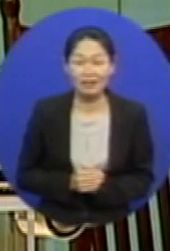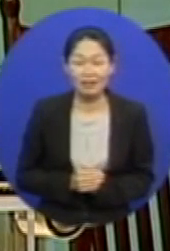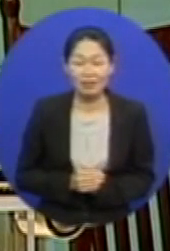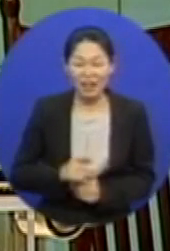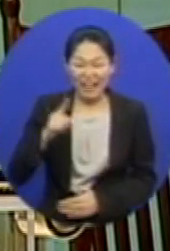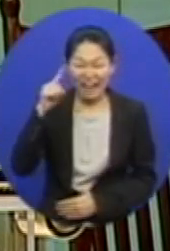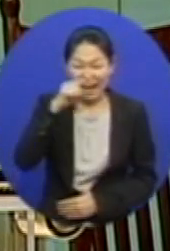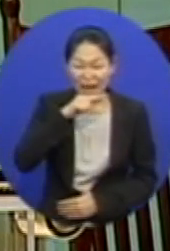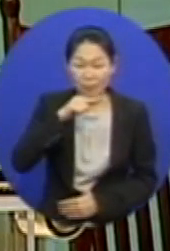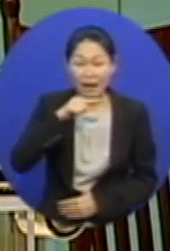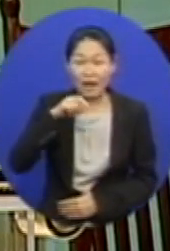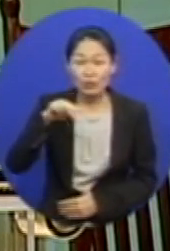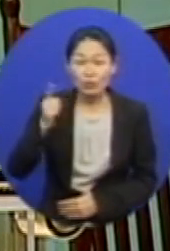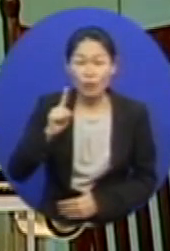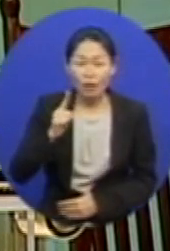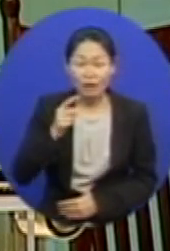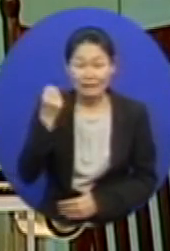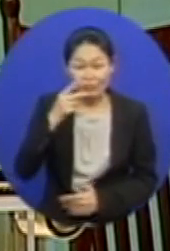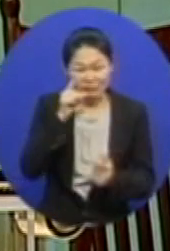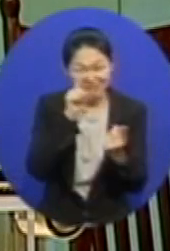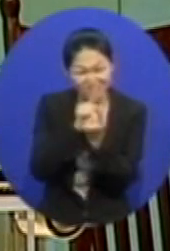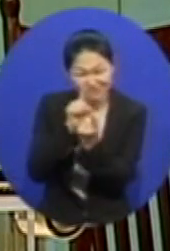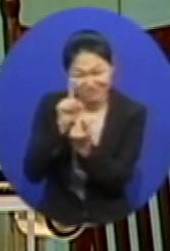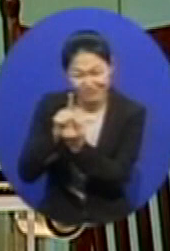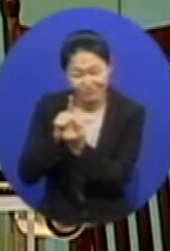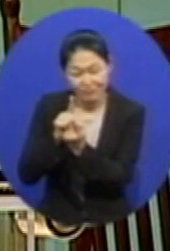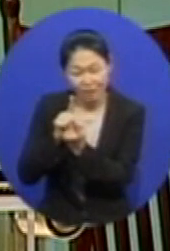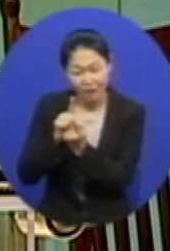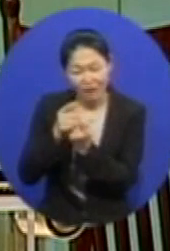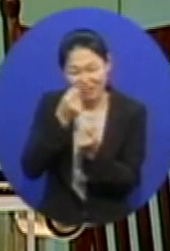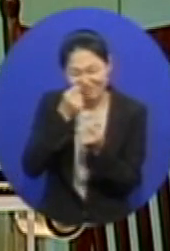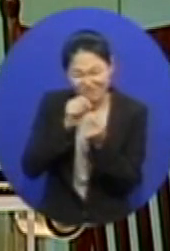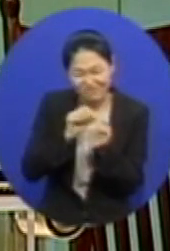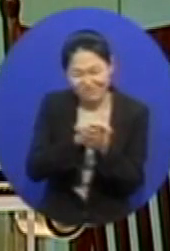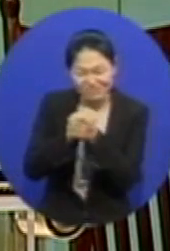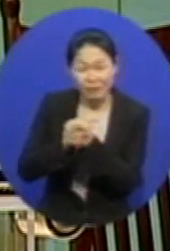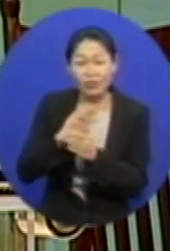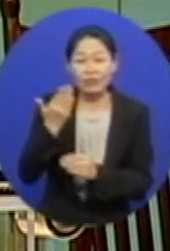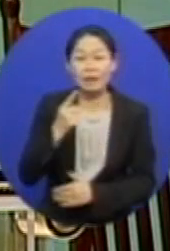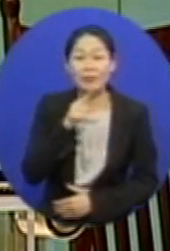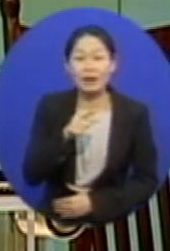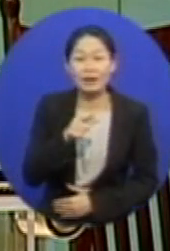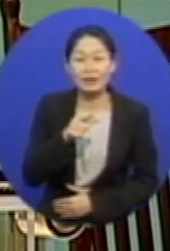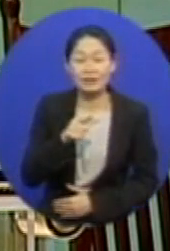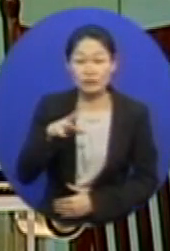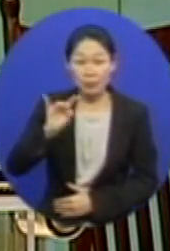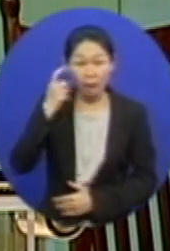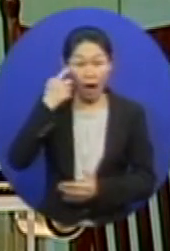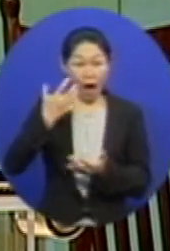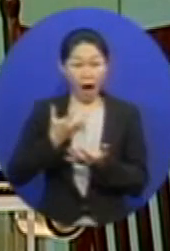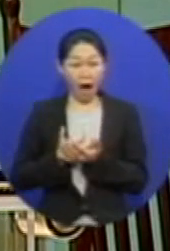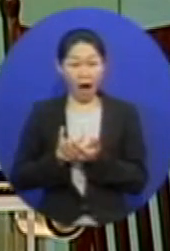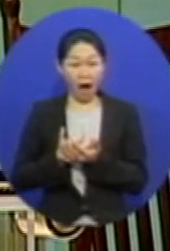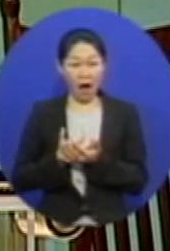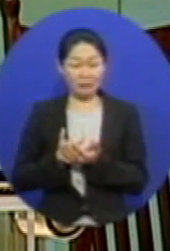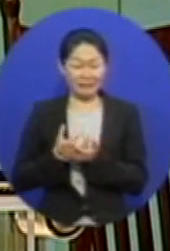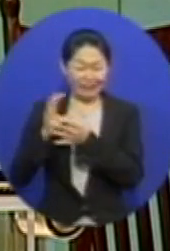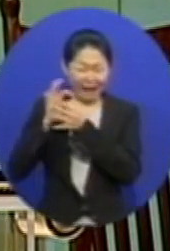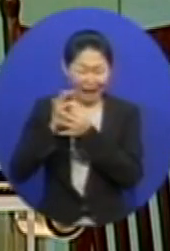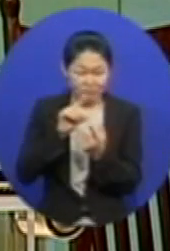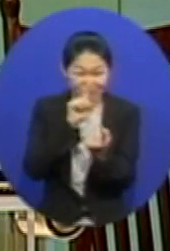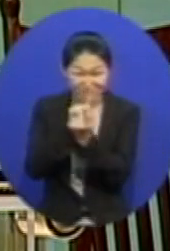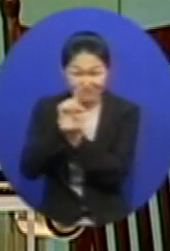악마도 요 자꾸 보면 전부 든다고 말이에요 자꾸 보면 처음에 보니까 충격이 g 자꾸 보면